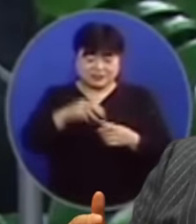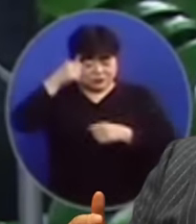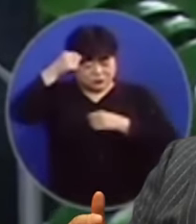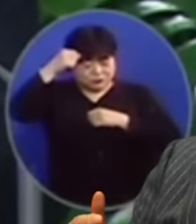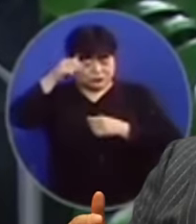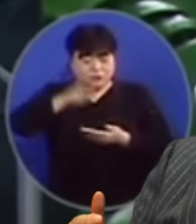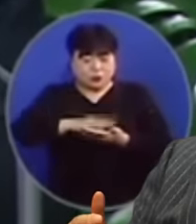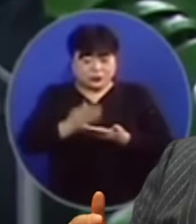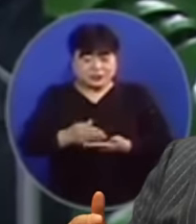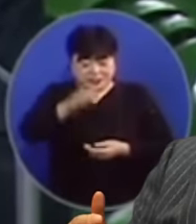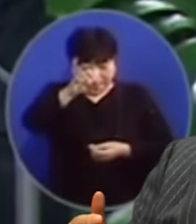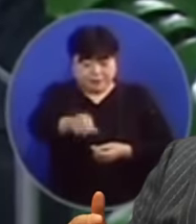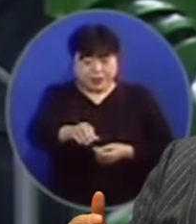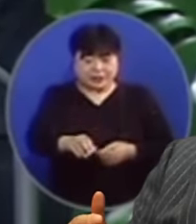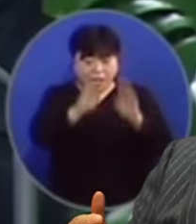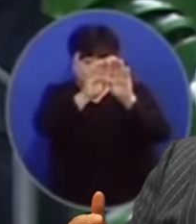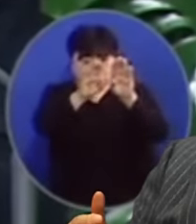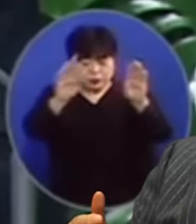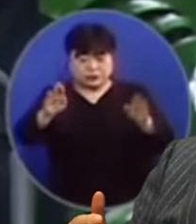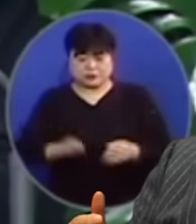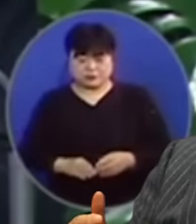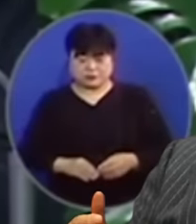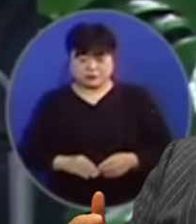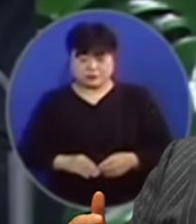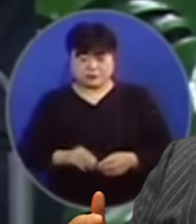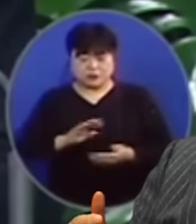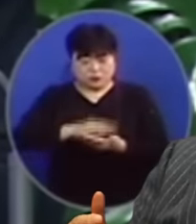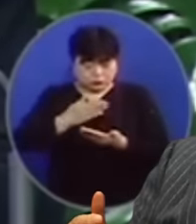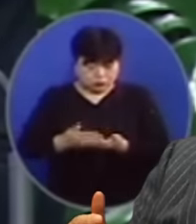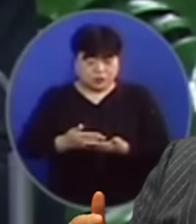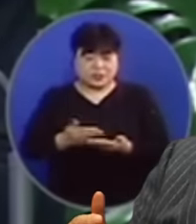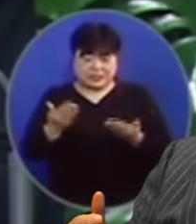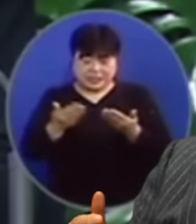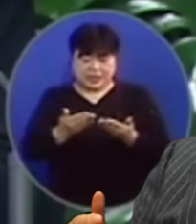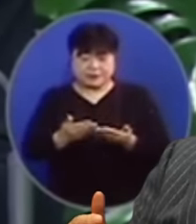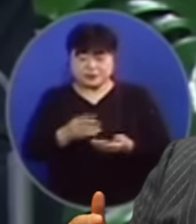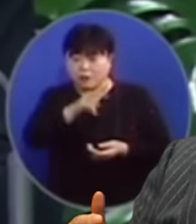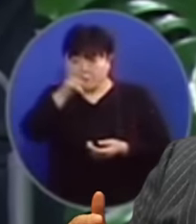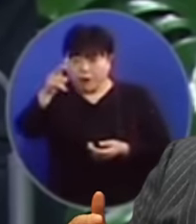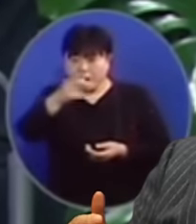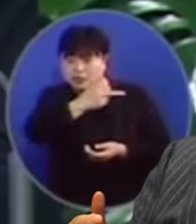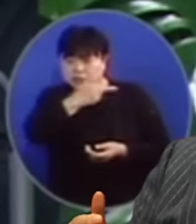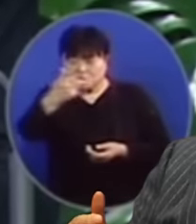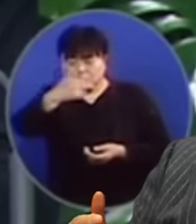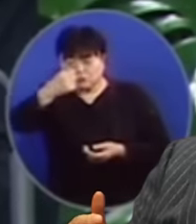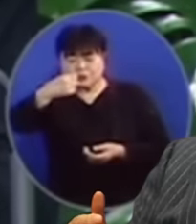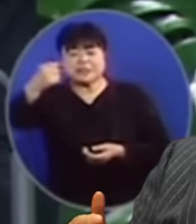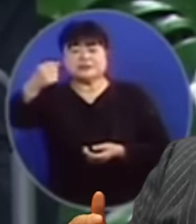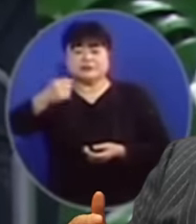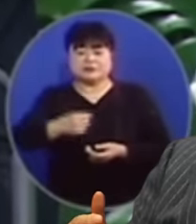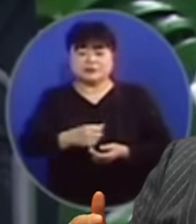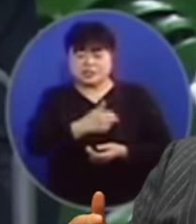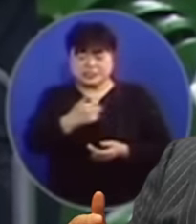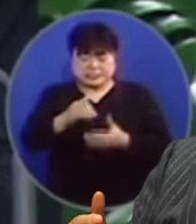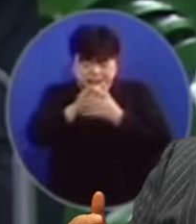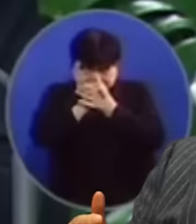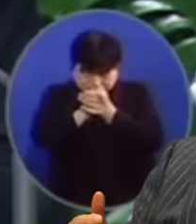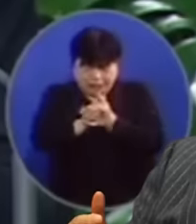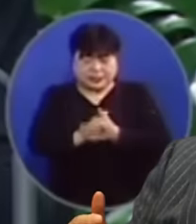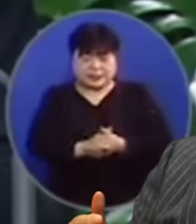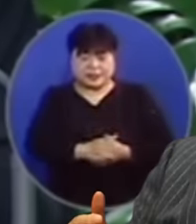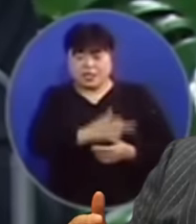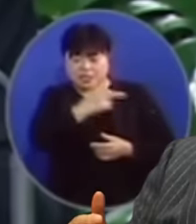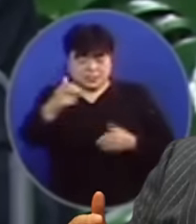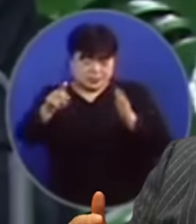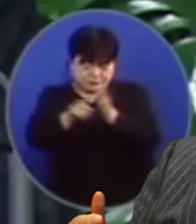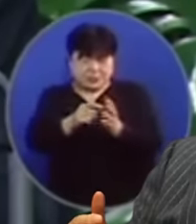앞벽에다 붙여놓고 난 다음 구두수선하면서 늘 걸쳐다보는 것입니다. 큰 꿈을 가져라, 큰 기도를 가져라,